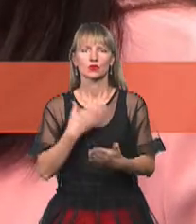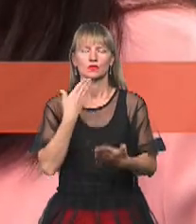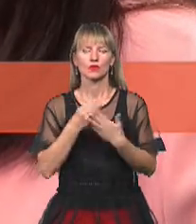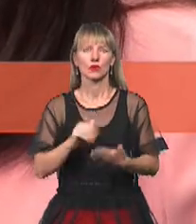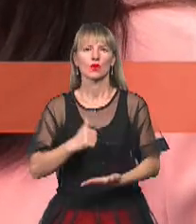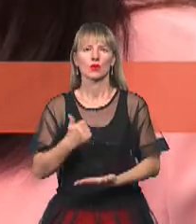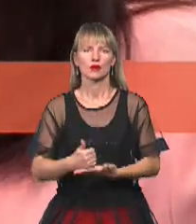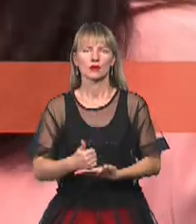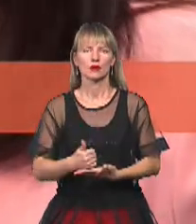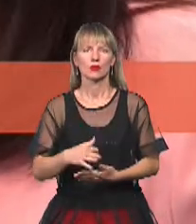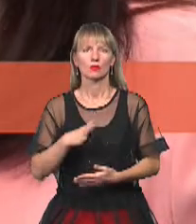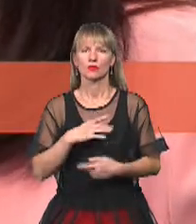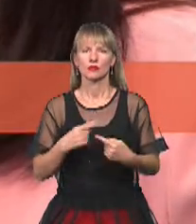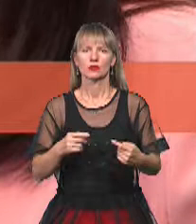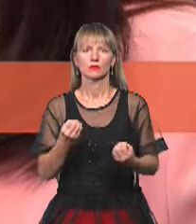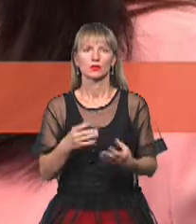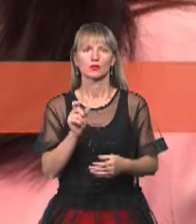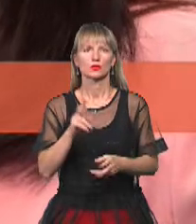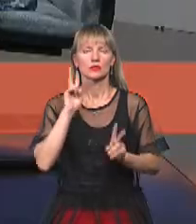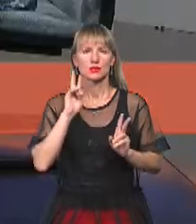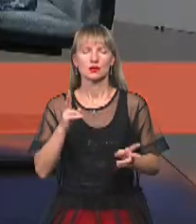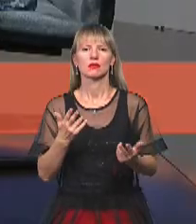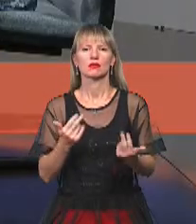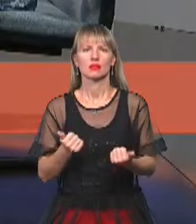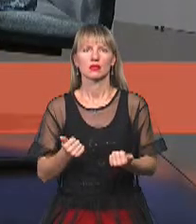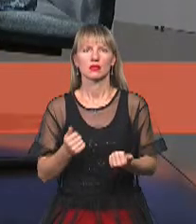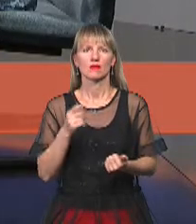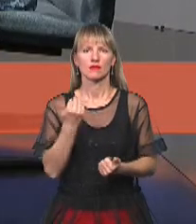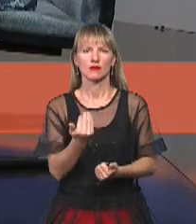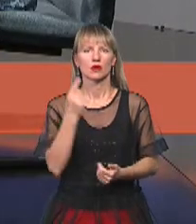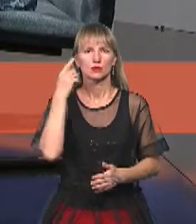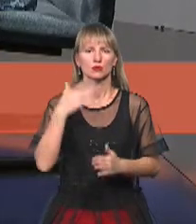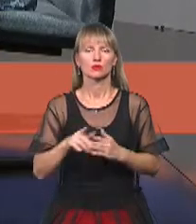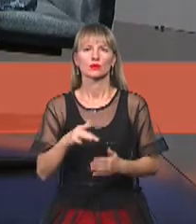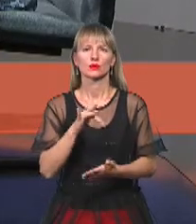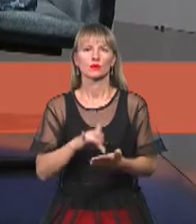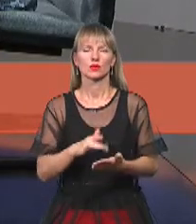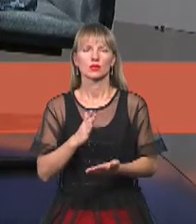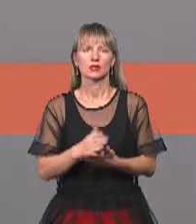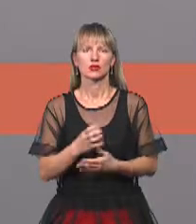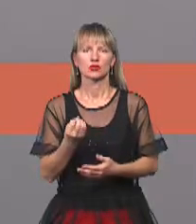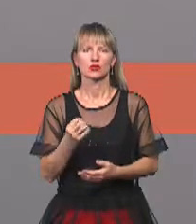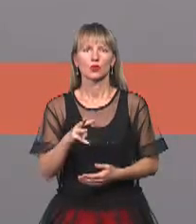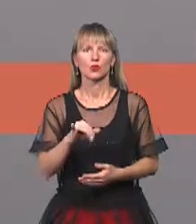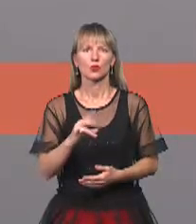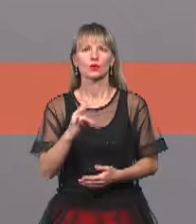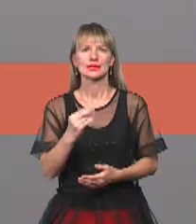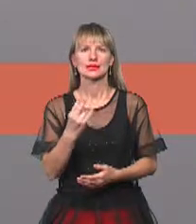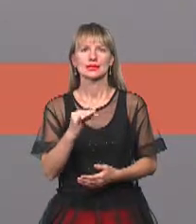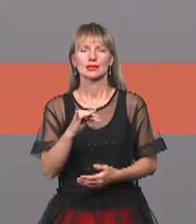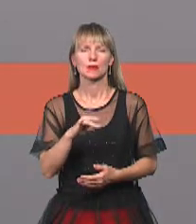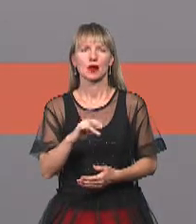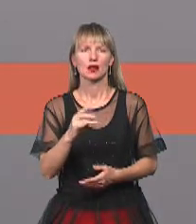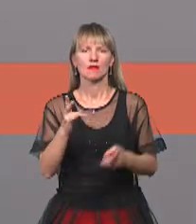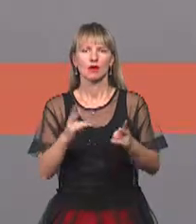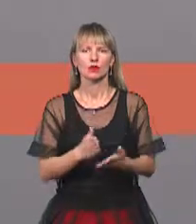обрали? Бувають... Чи просто люди не знають, куди звертатися? Зазвичай так. Ви розумієте, у нас вже ж в місті ще працює муніципальна аварійна служба, яка там надає